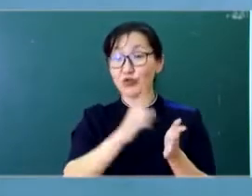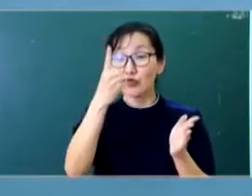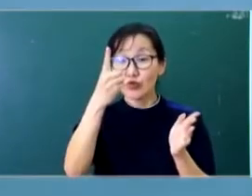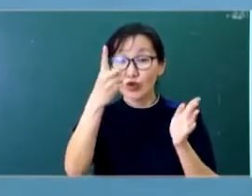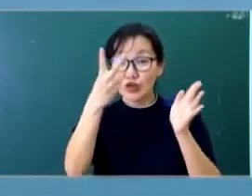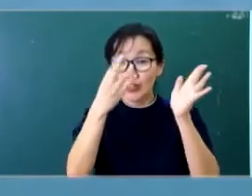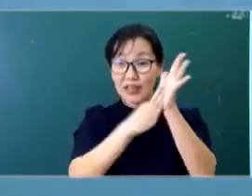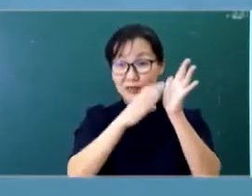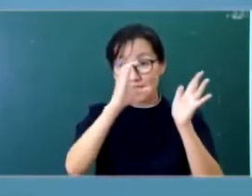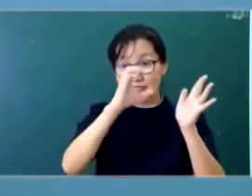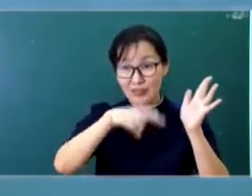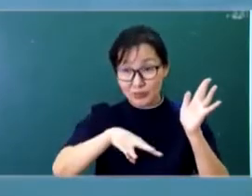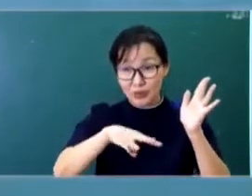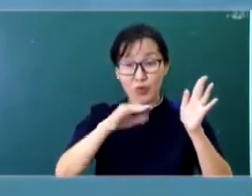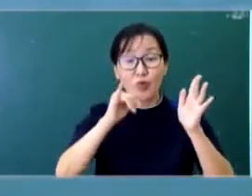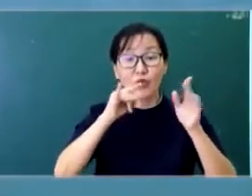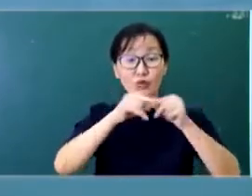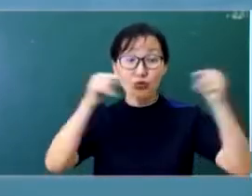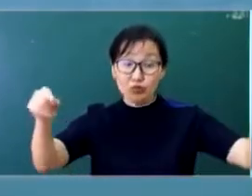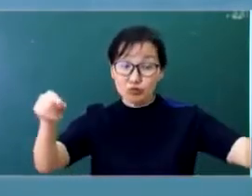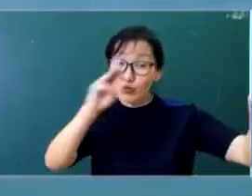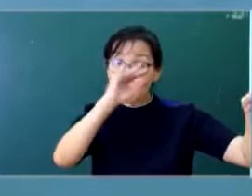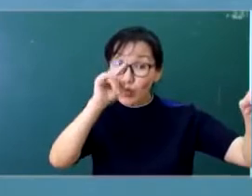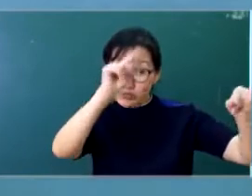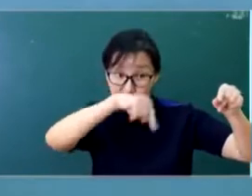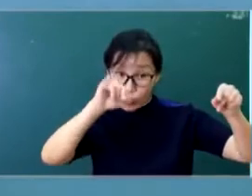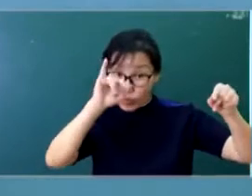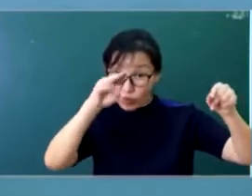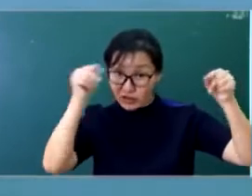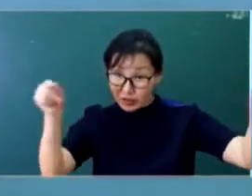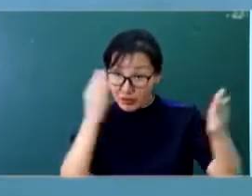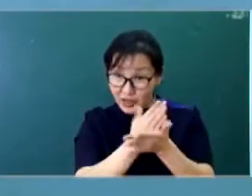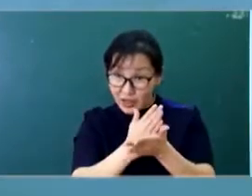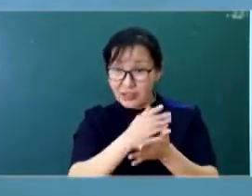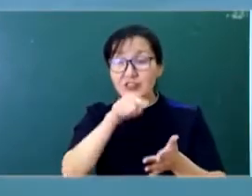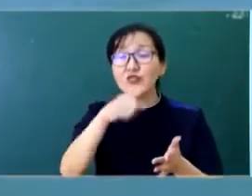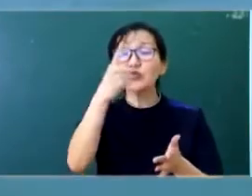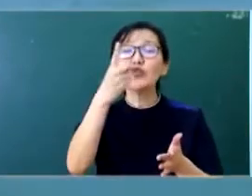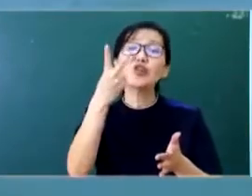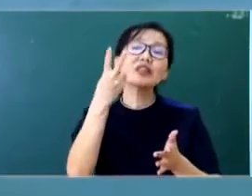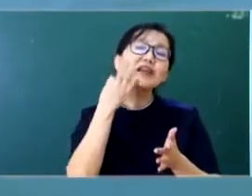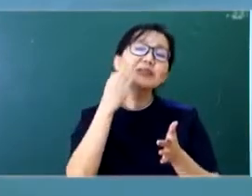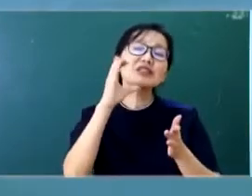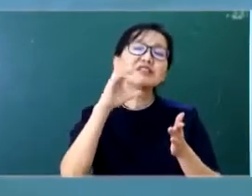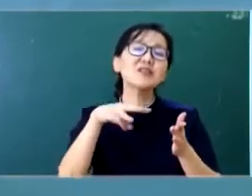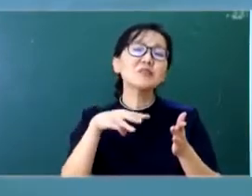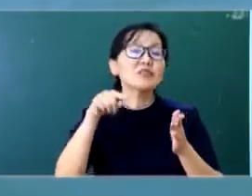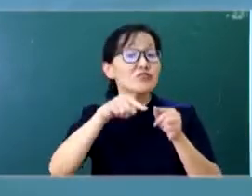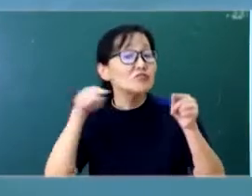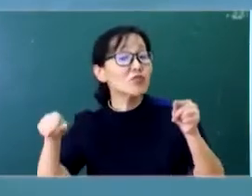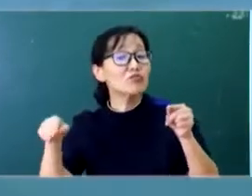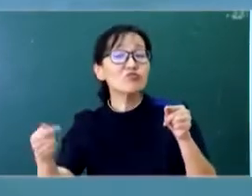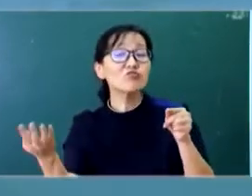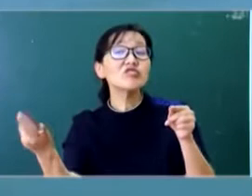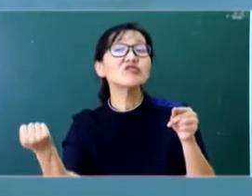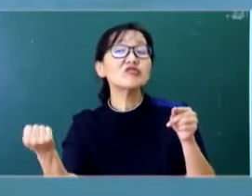За, тэгвэл энэ 128 см урттай тууцыг хэдүүлээ. Бүхэл 128 гэдэг маань бүхэл тоо учраас тоймлж